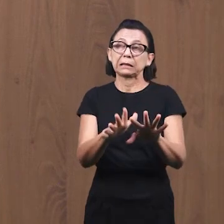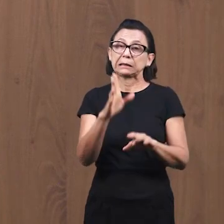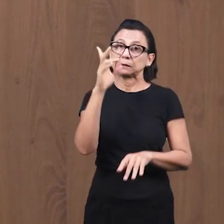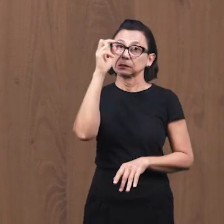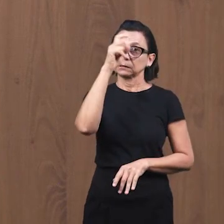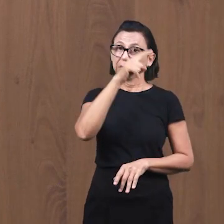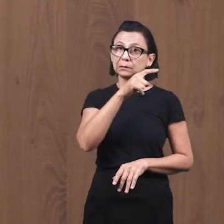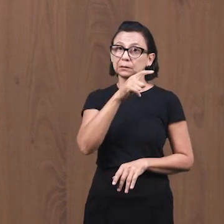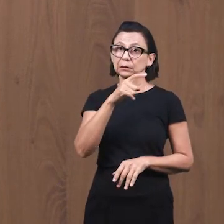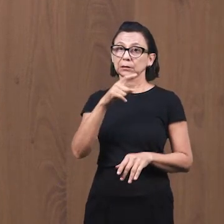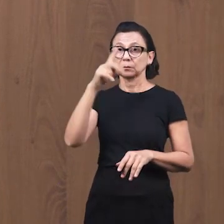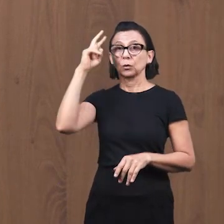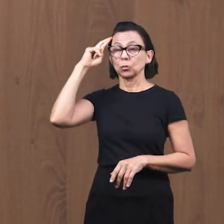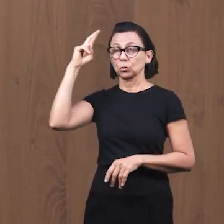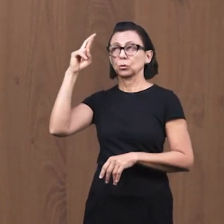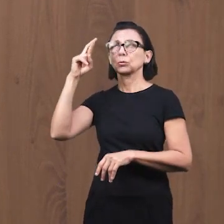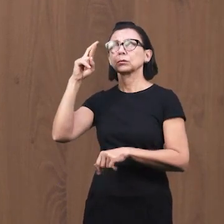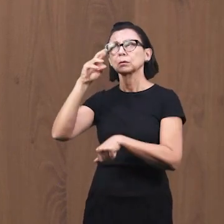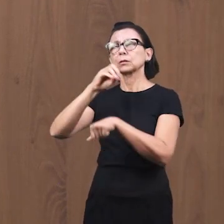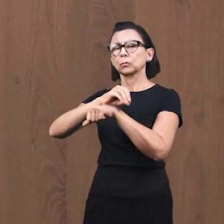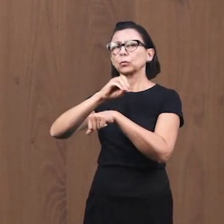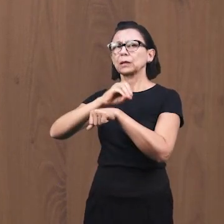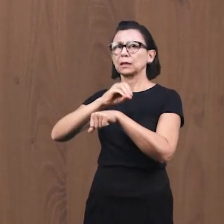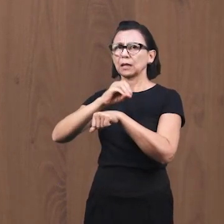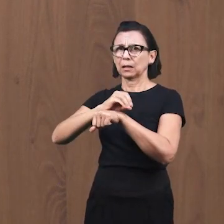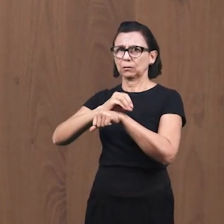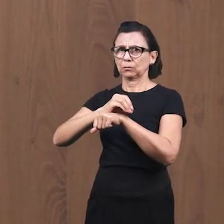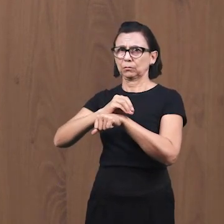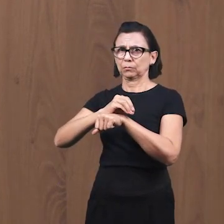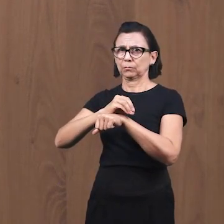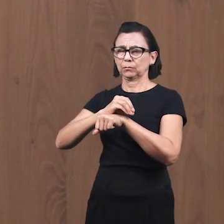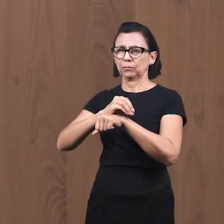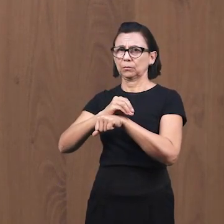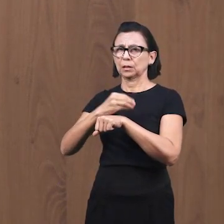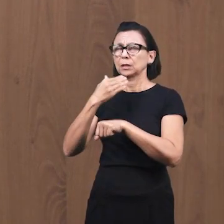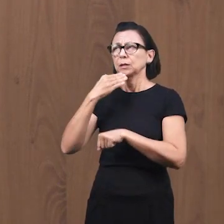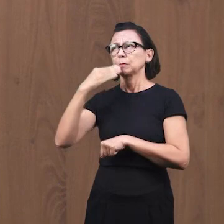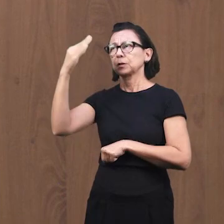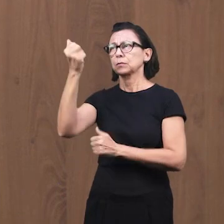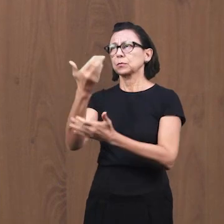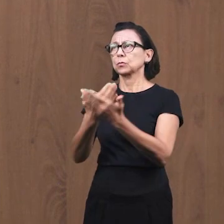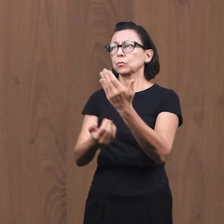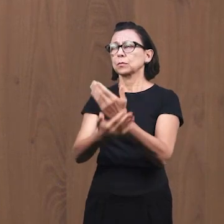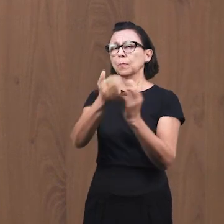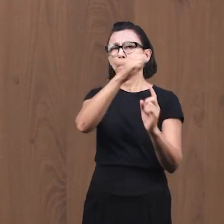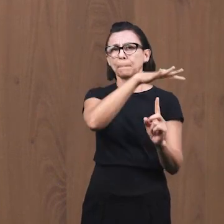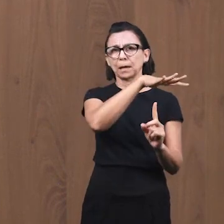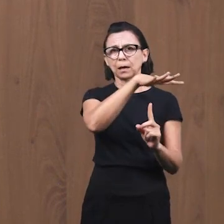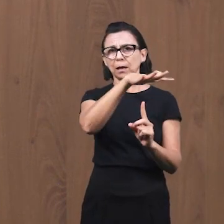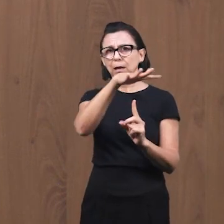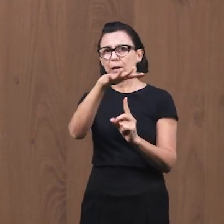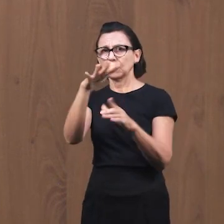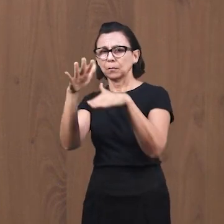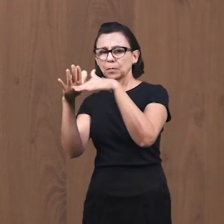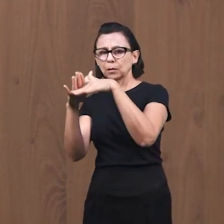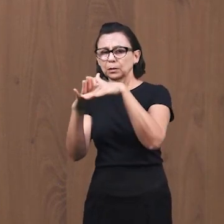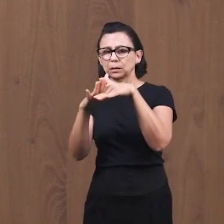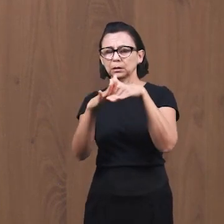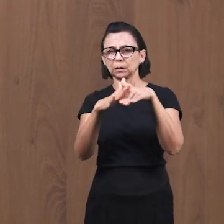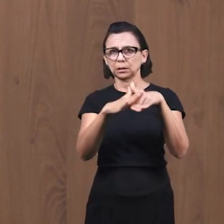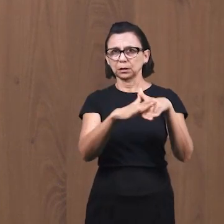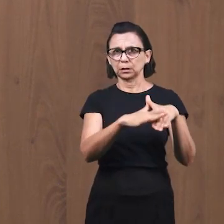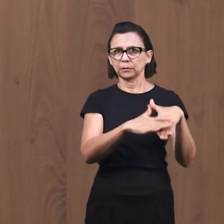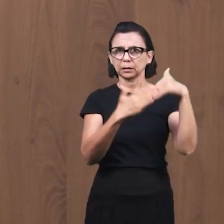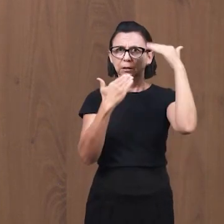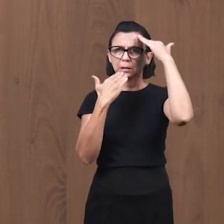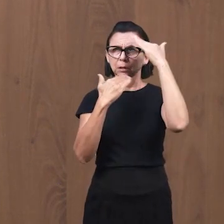сложный период, но Ты, Господь, с нами. И мы просим, Господь, да продолжит Твоя крепкая рука над